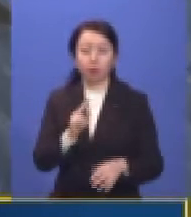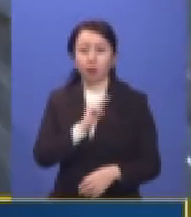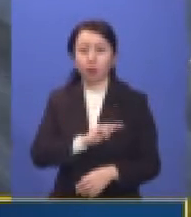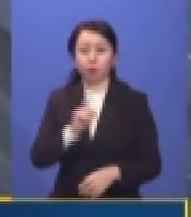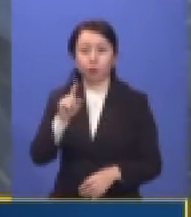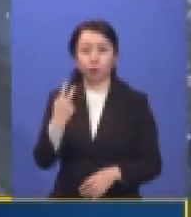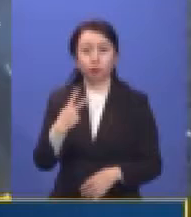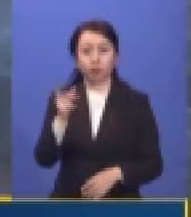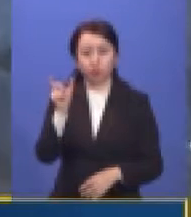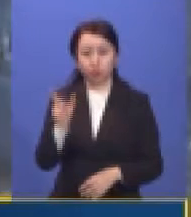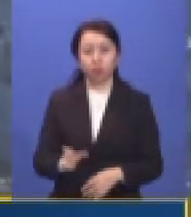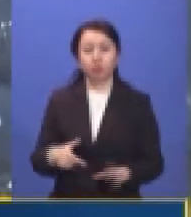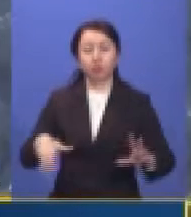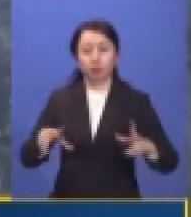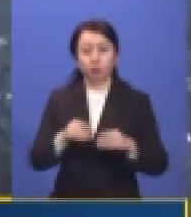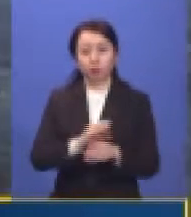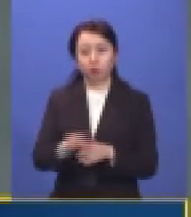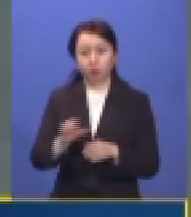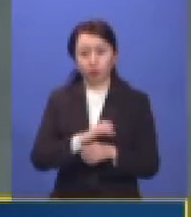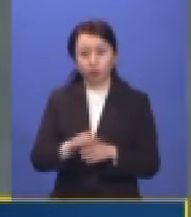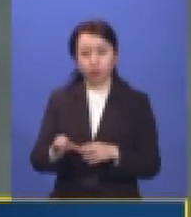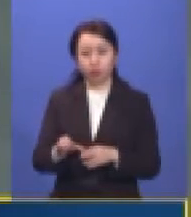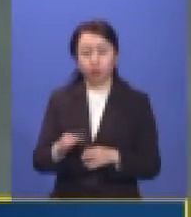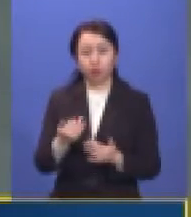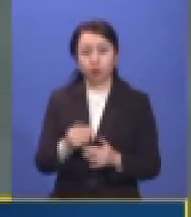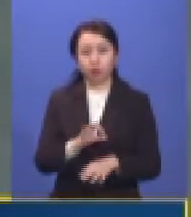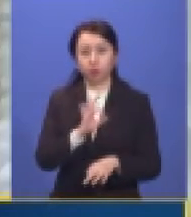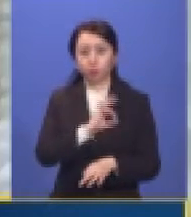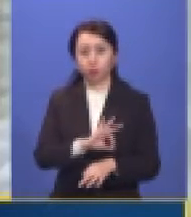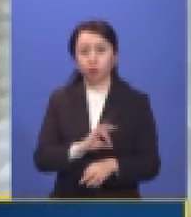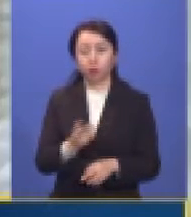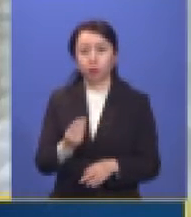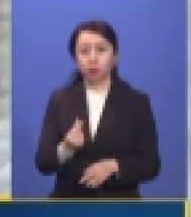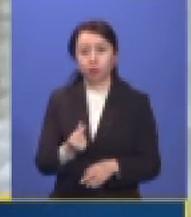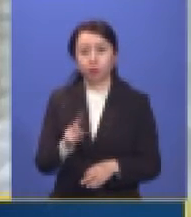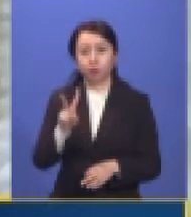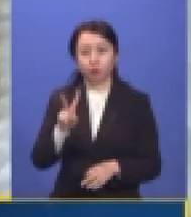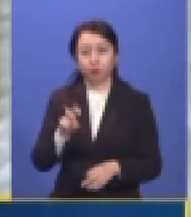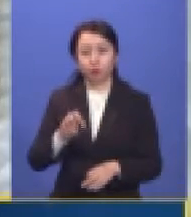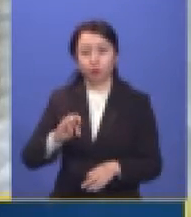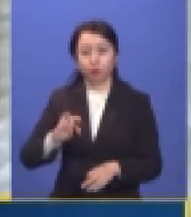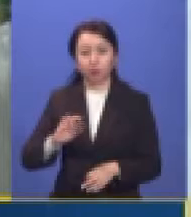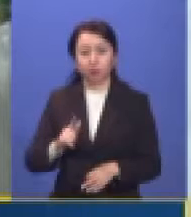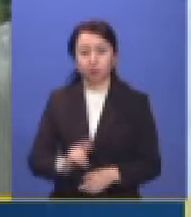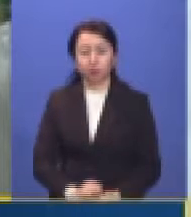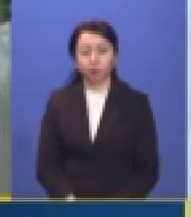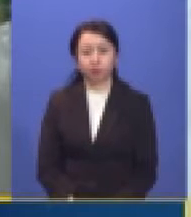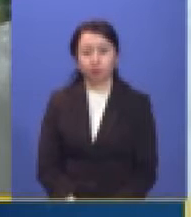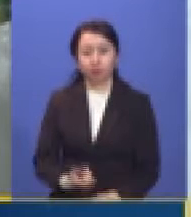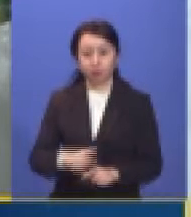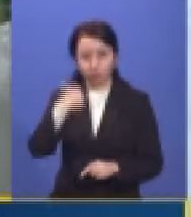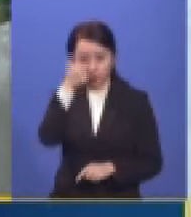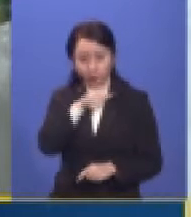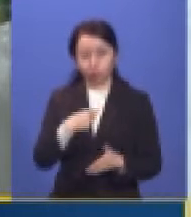Работает 120 человек. За месяц здесь выпустили товаров повседневного потребления на сумму порядка 200 миллионов тенге. В этом году